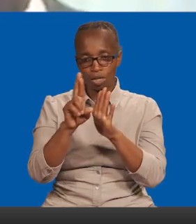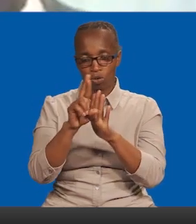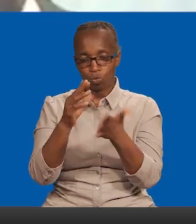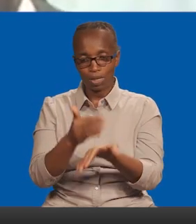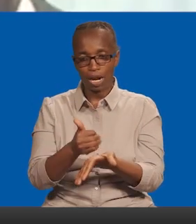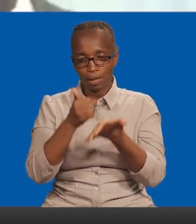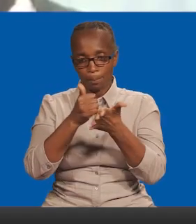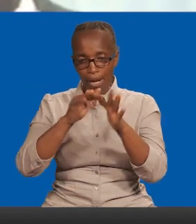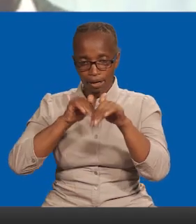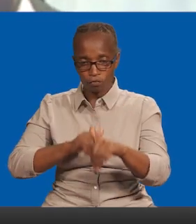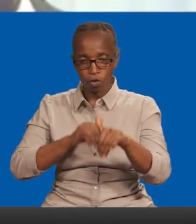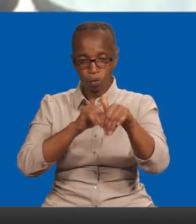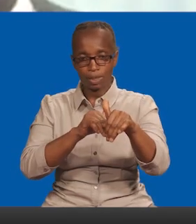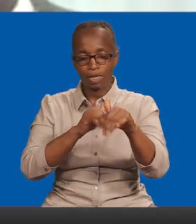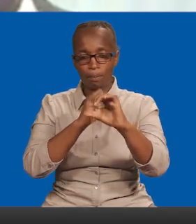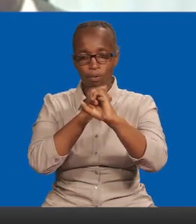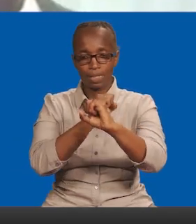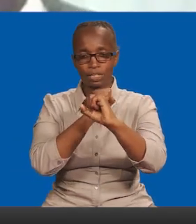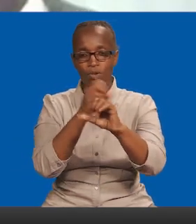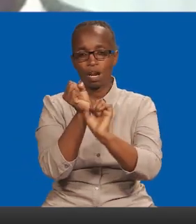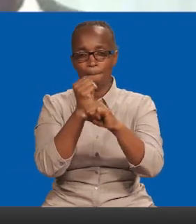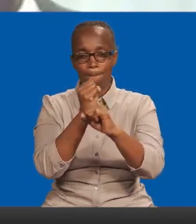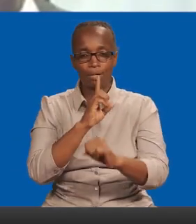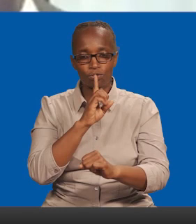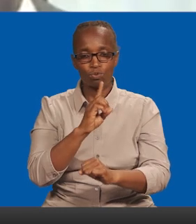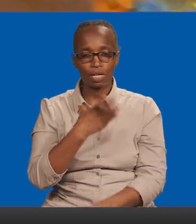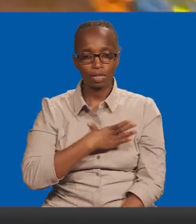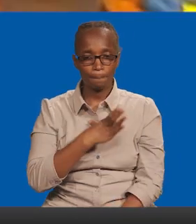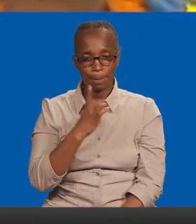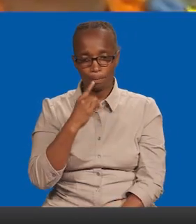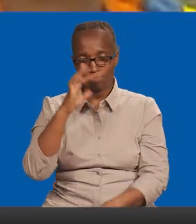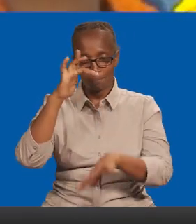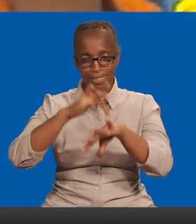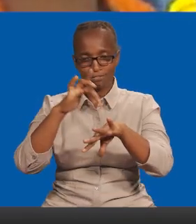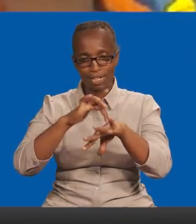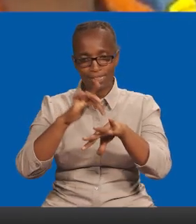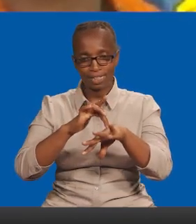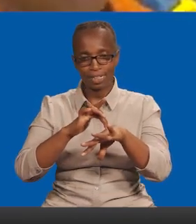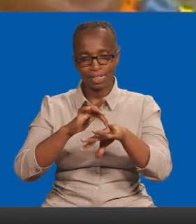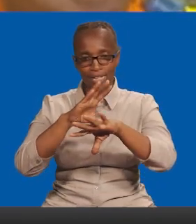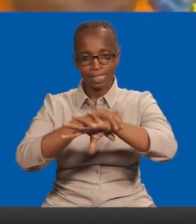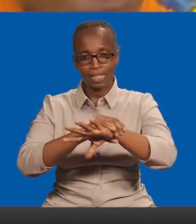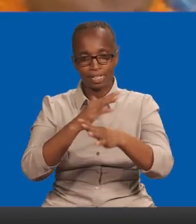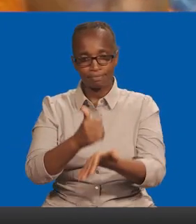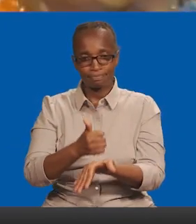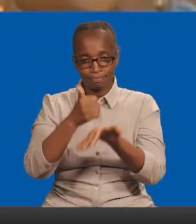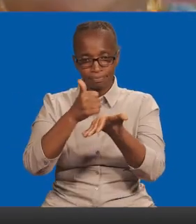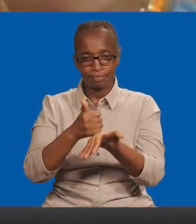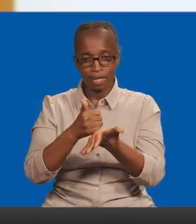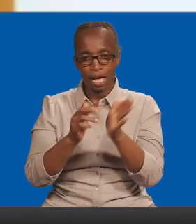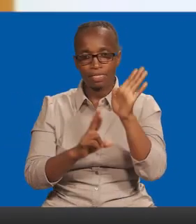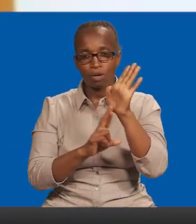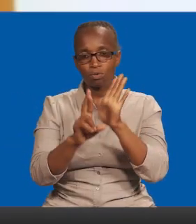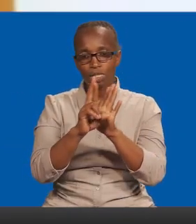hizo zitatoa mwongozo wa kupata amri za ulinzi na kuhakikisha waathiriwa wanapata usaidizi wa haraka wa